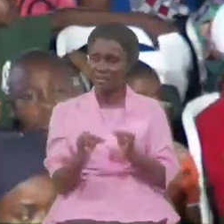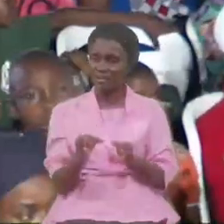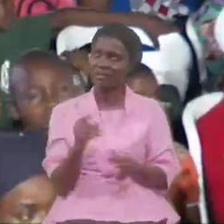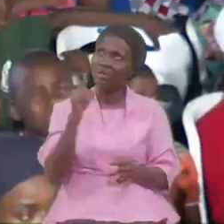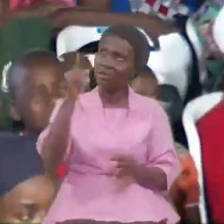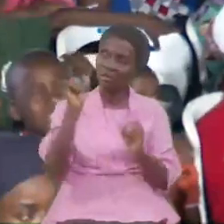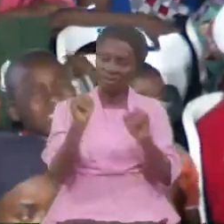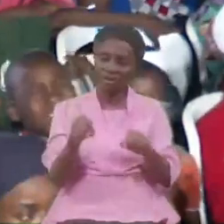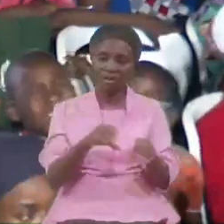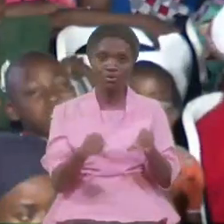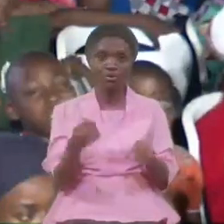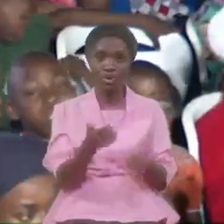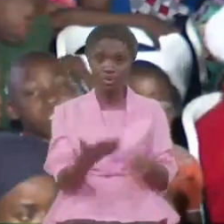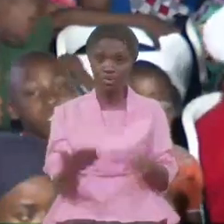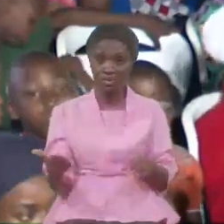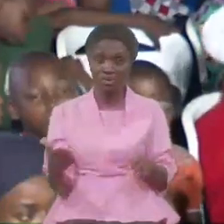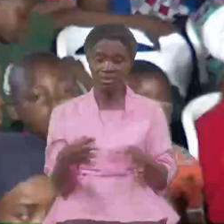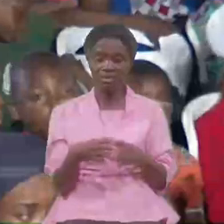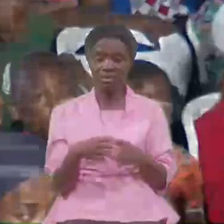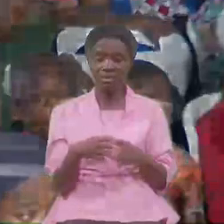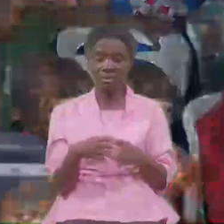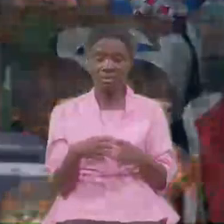S'il peut faire quelque chose, s'il peut tout faire,